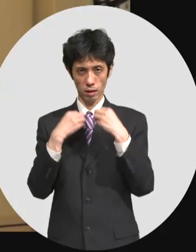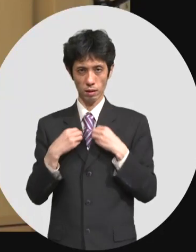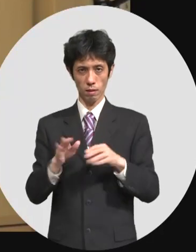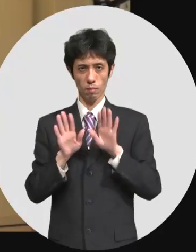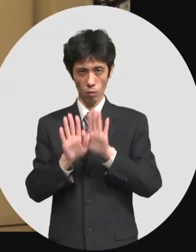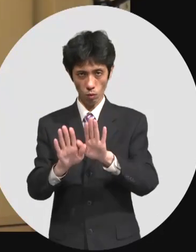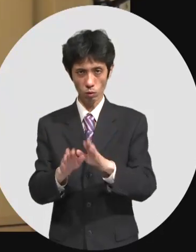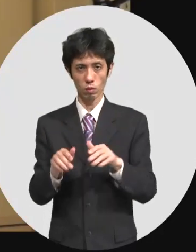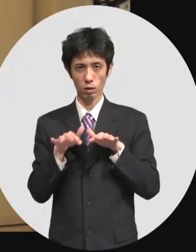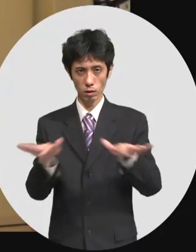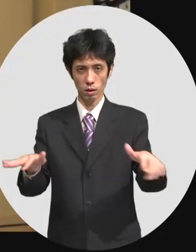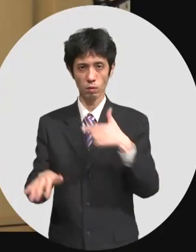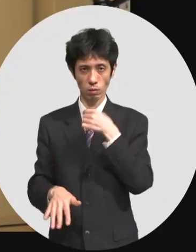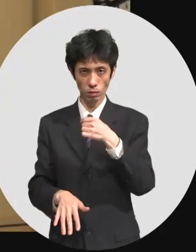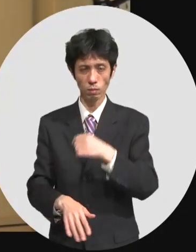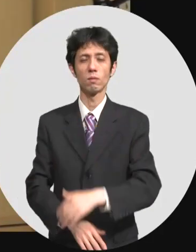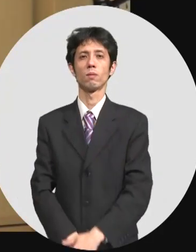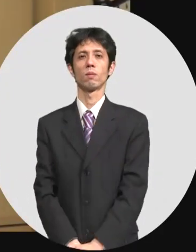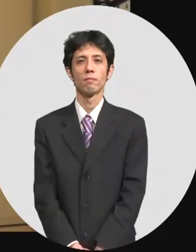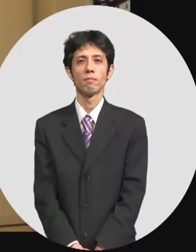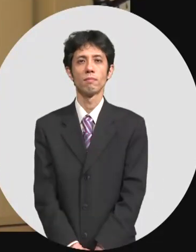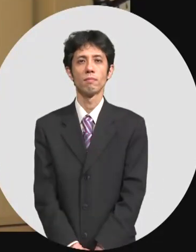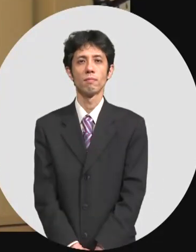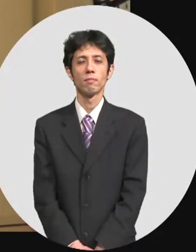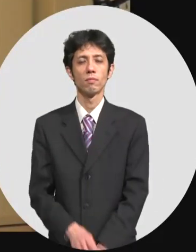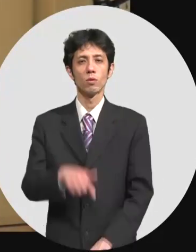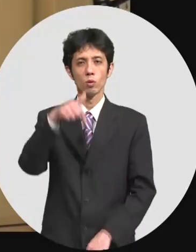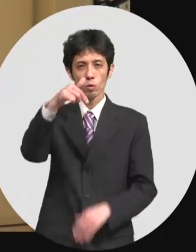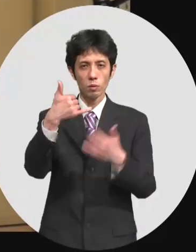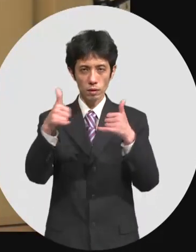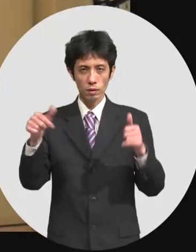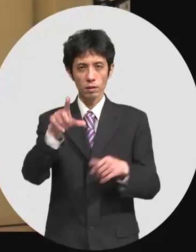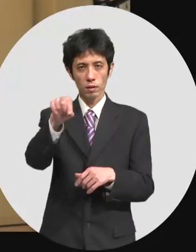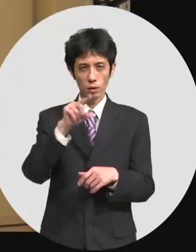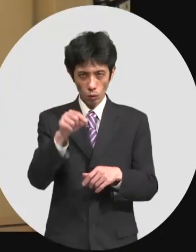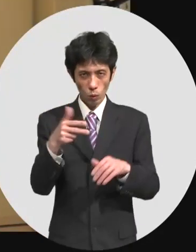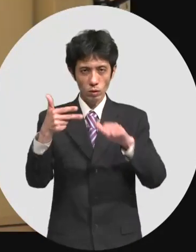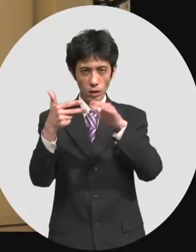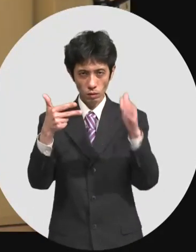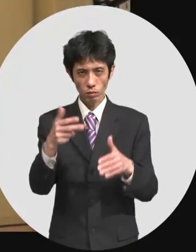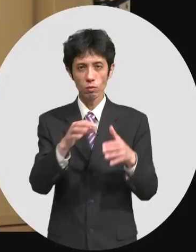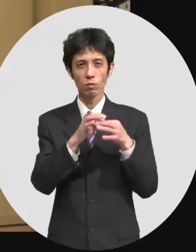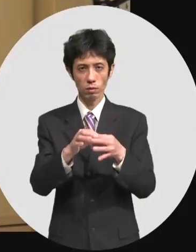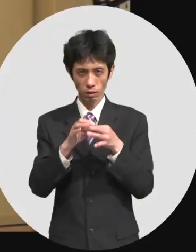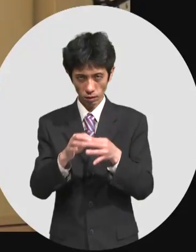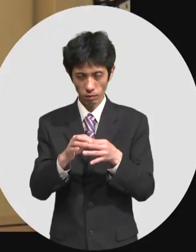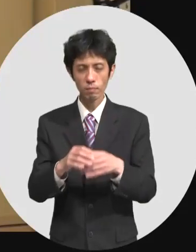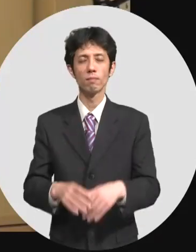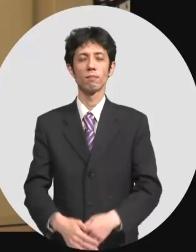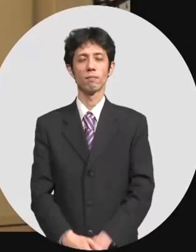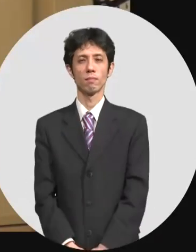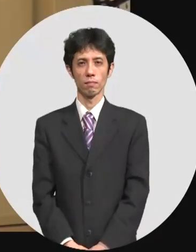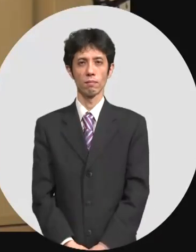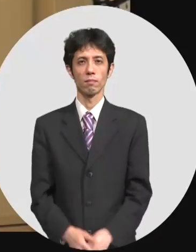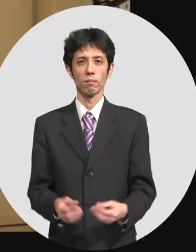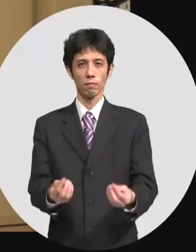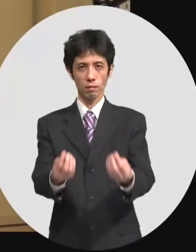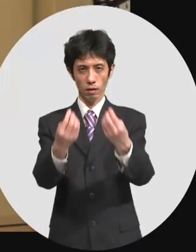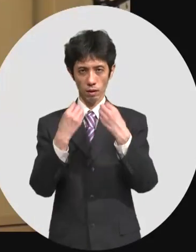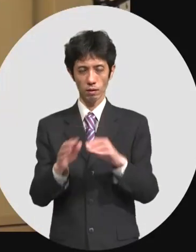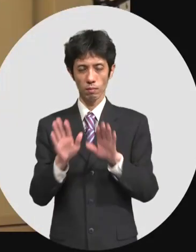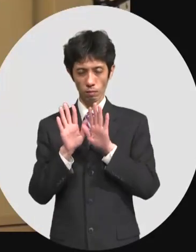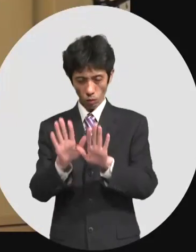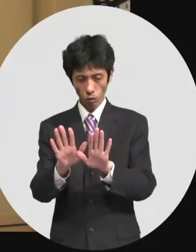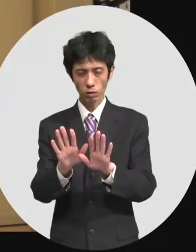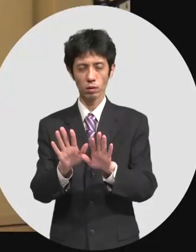徹底していただきたいというふうに思っております。それから不眠利用施設につきましては、先ほど申し上げましたけれども、感染防止